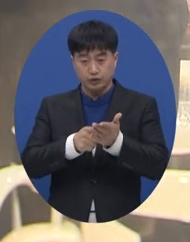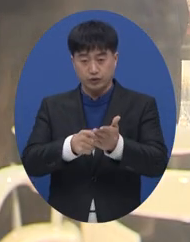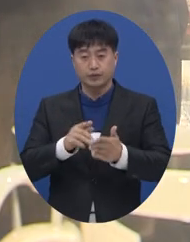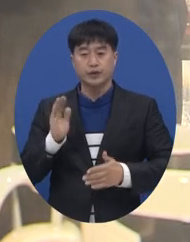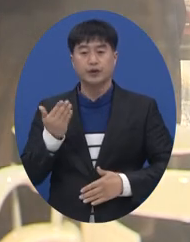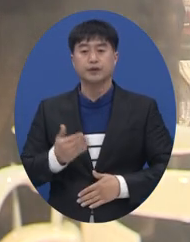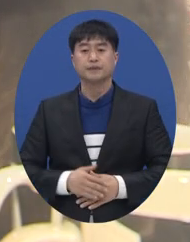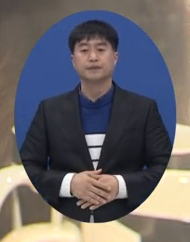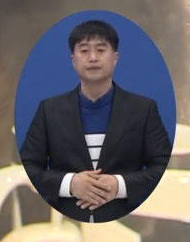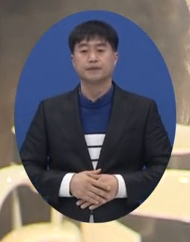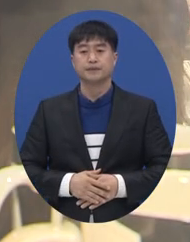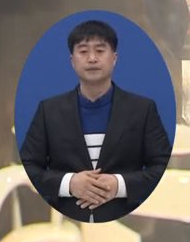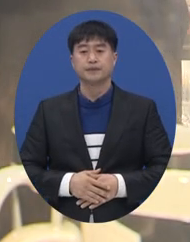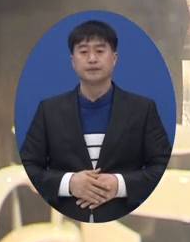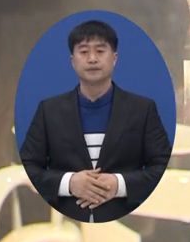됩니까